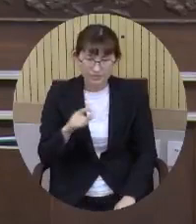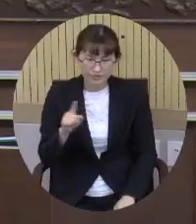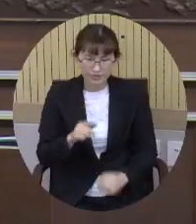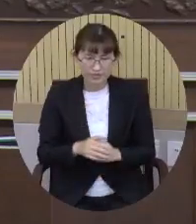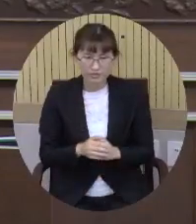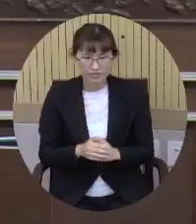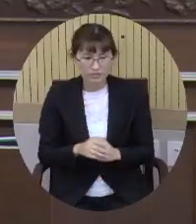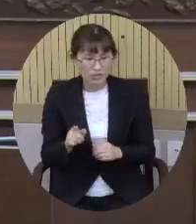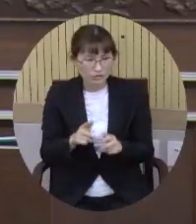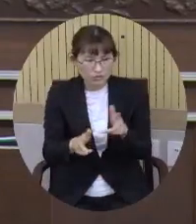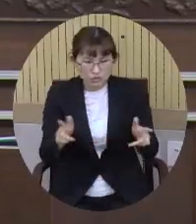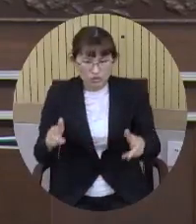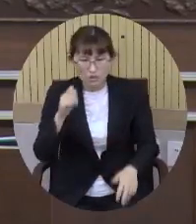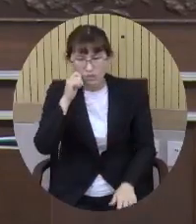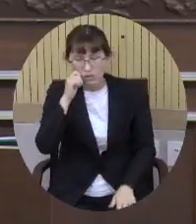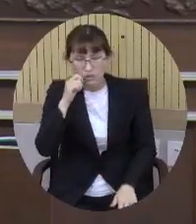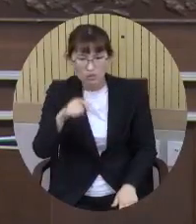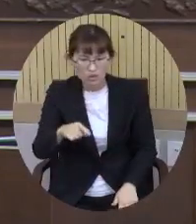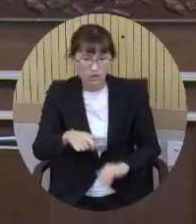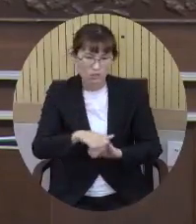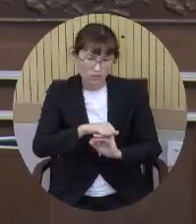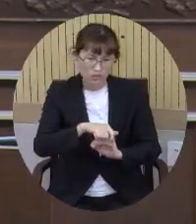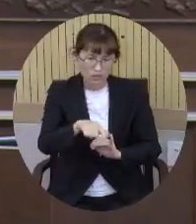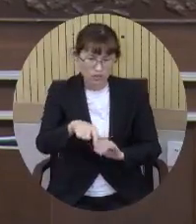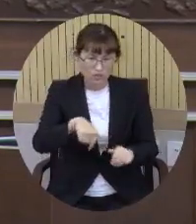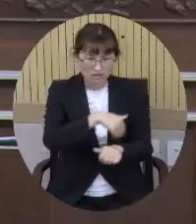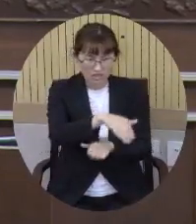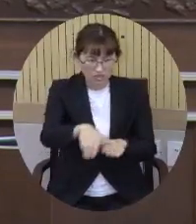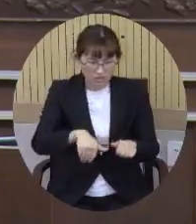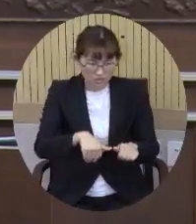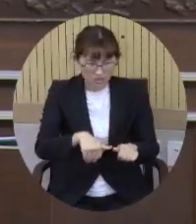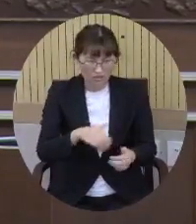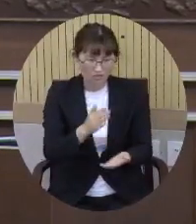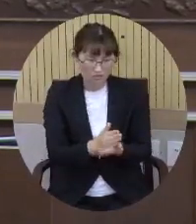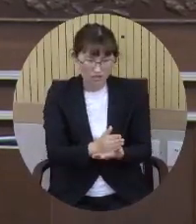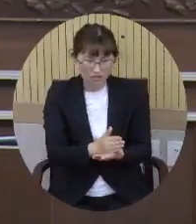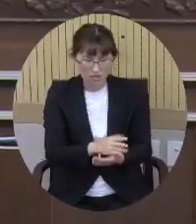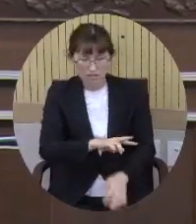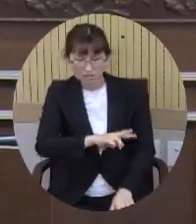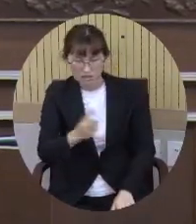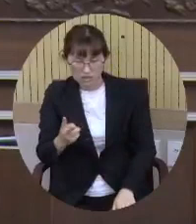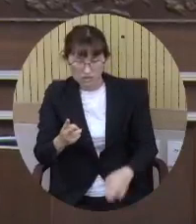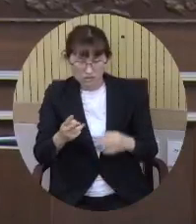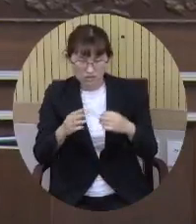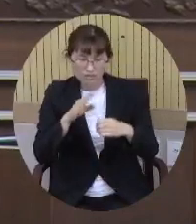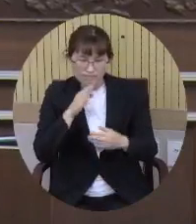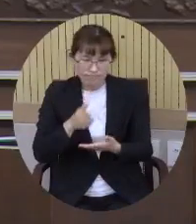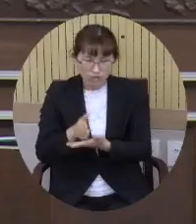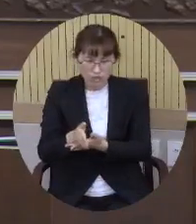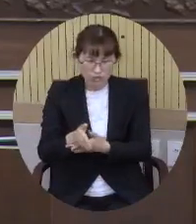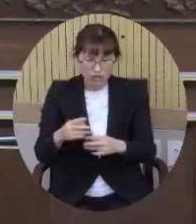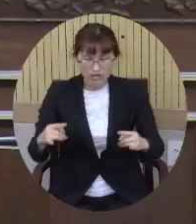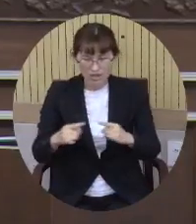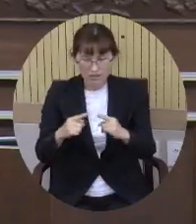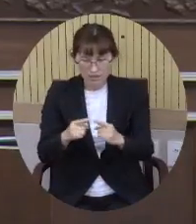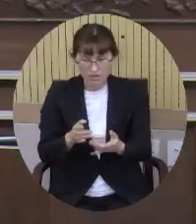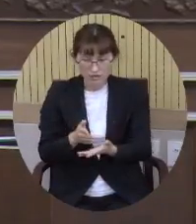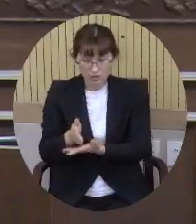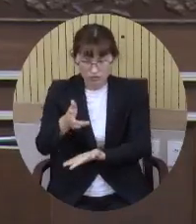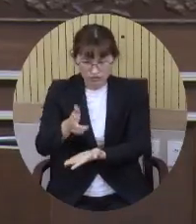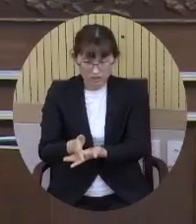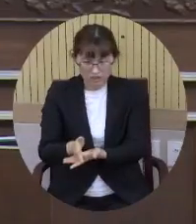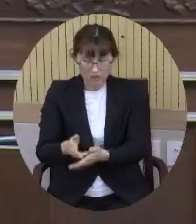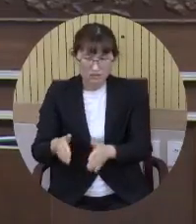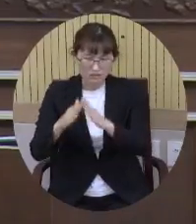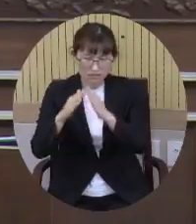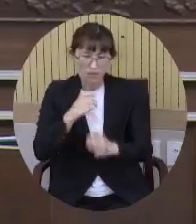없는 캠핑카의 주차장 조성을 촉구하고자 이 자리에 섰습니다. 통계에 따르면 국내